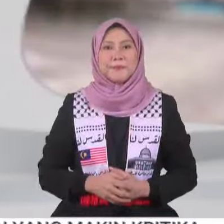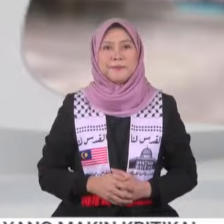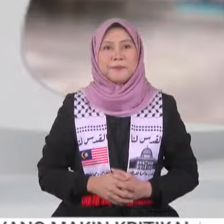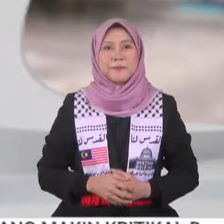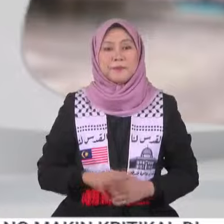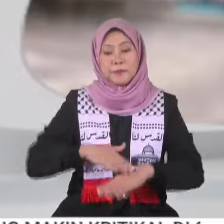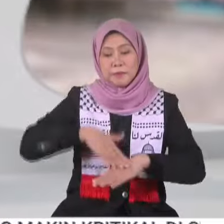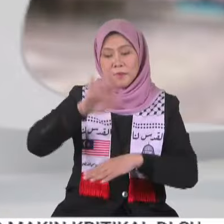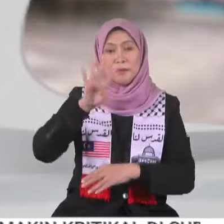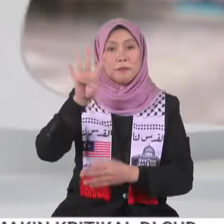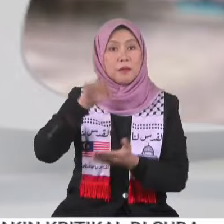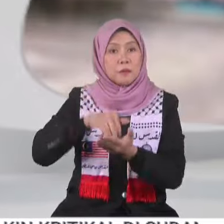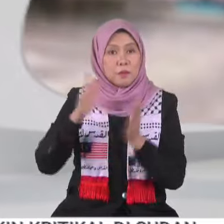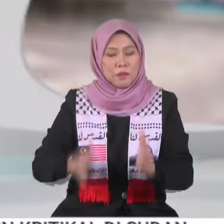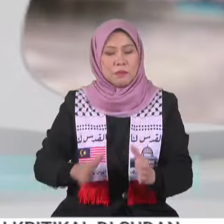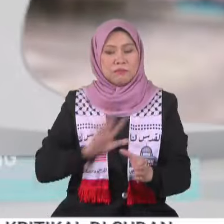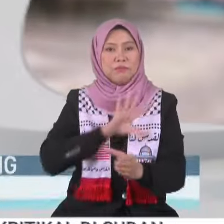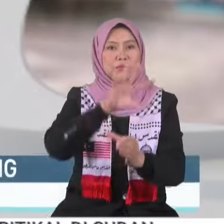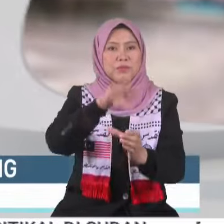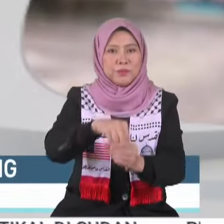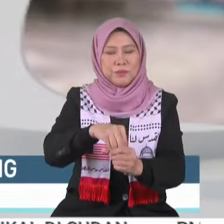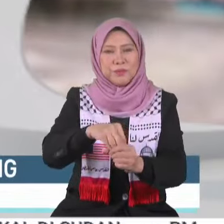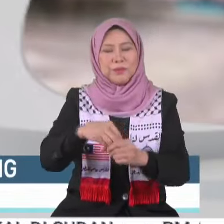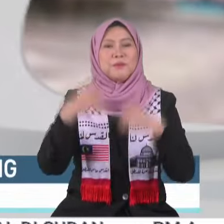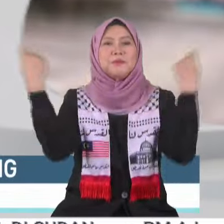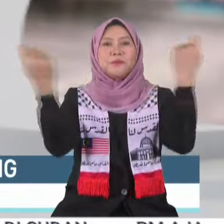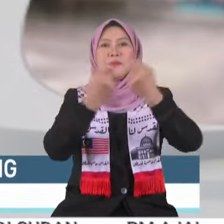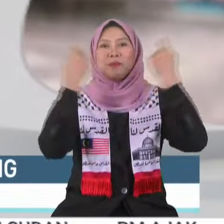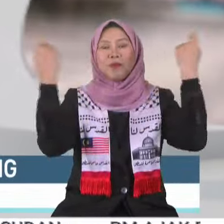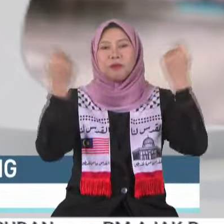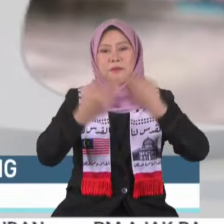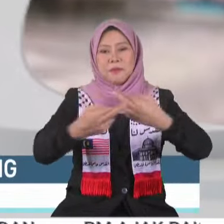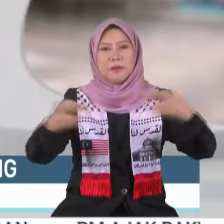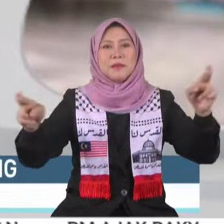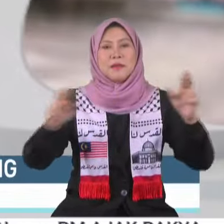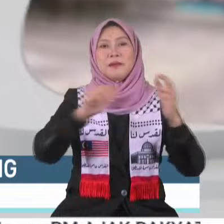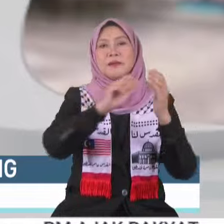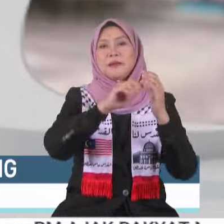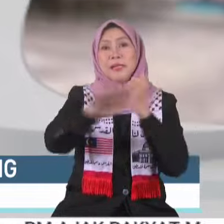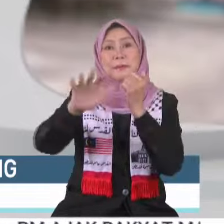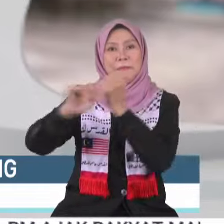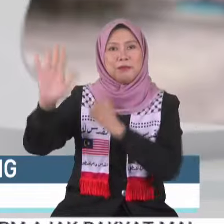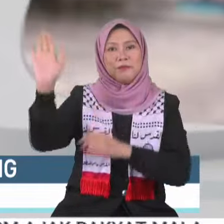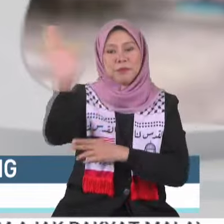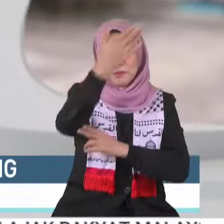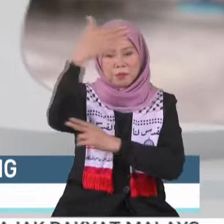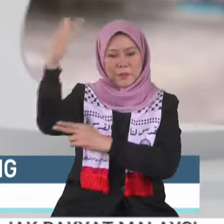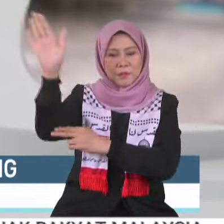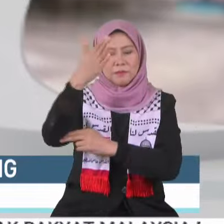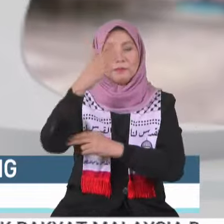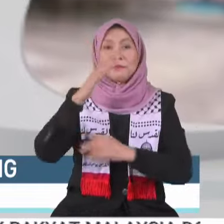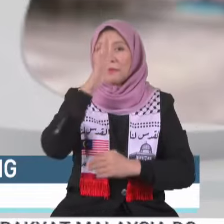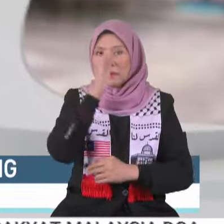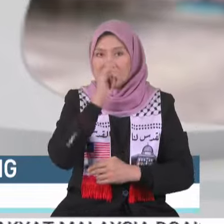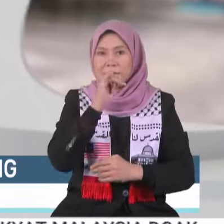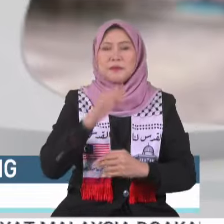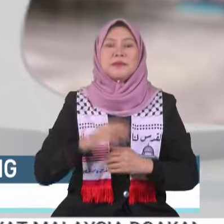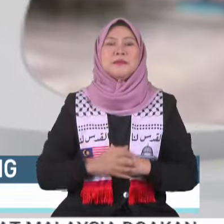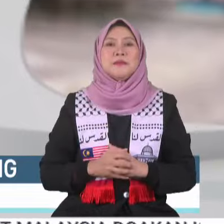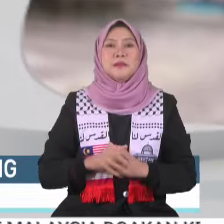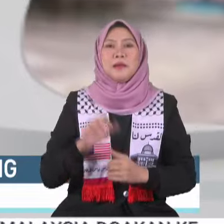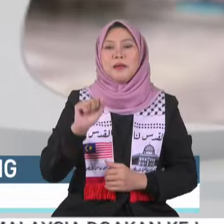Lebih 4,000 orang akan menyertai Majlis Pelancaran Bulan Kebangsaan dan Kempen Kibar Jalur Gemilang peringkat Negeri Melaka di Dataran